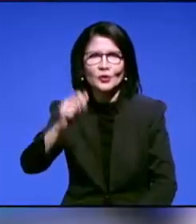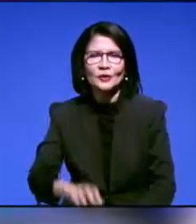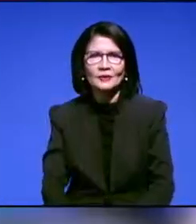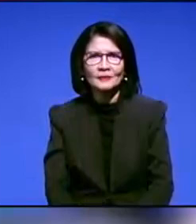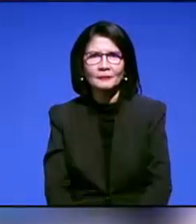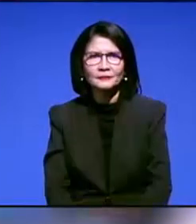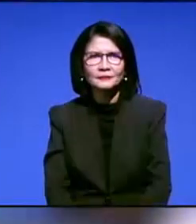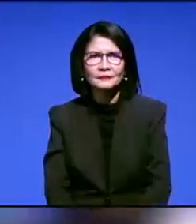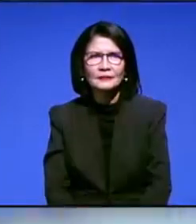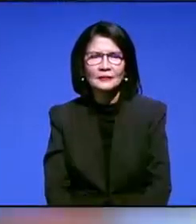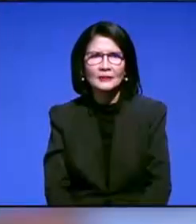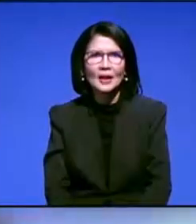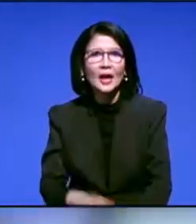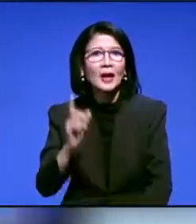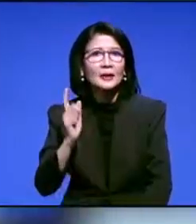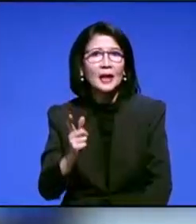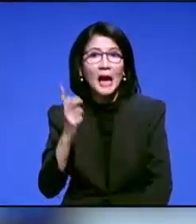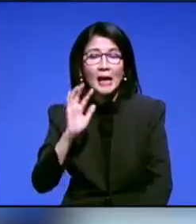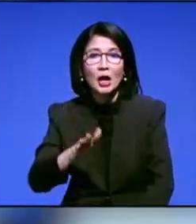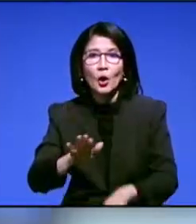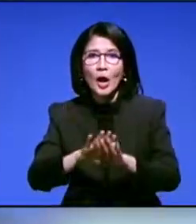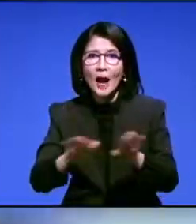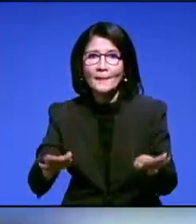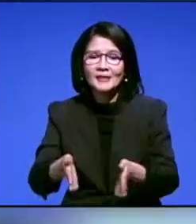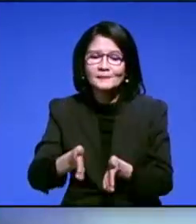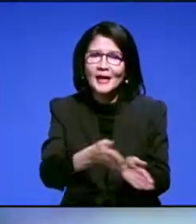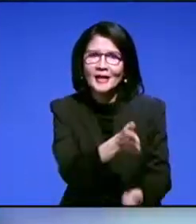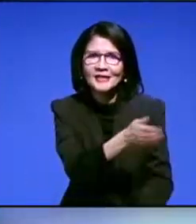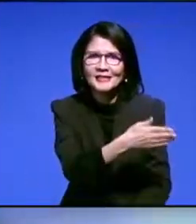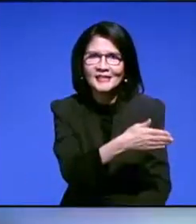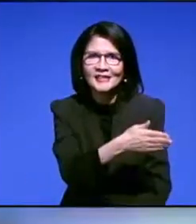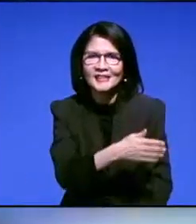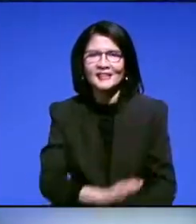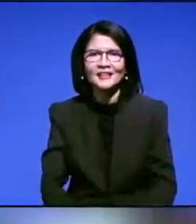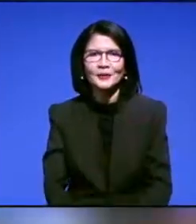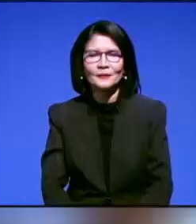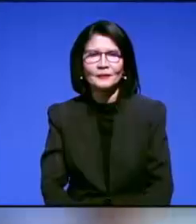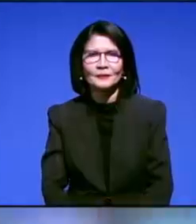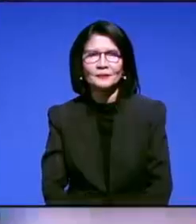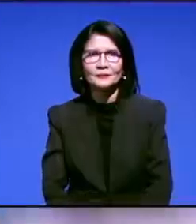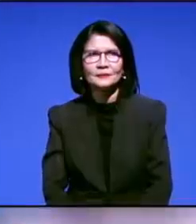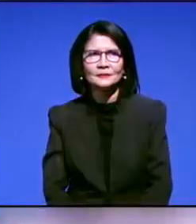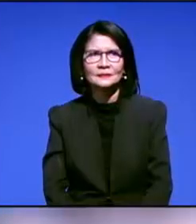membawa dan juga aman dari pajak, maka bisa langsung keluar kiri, exit, langsung keluar dari bandara.